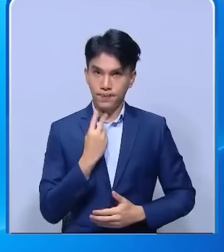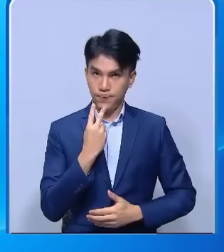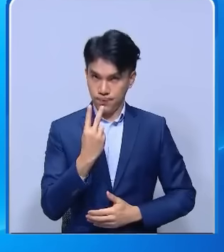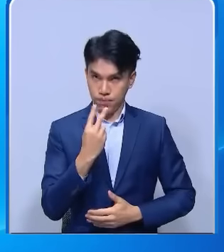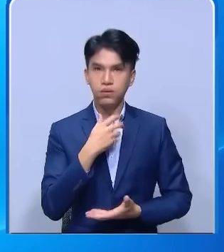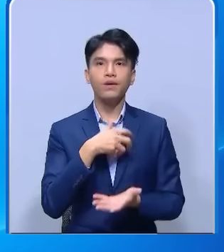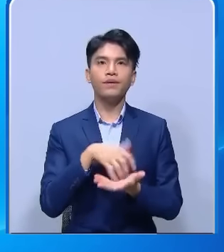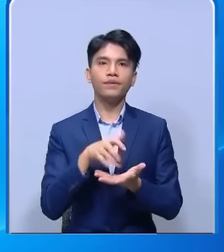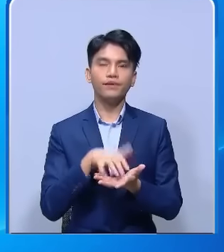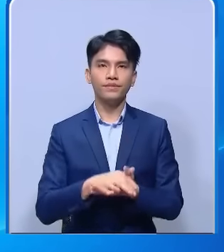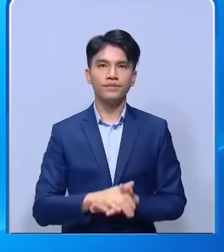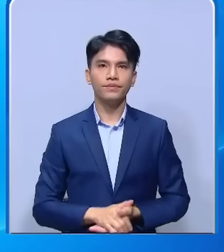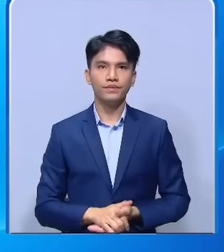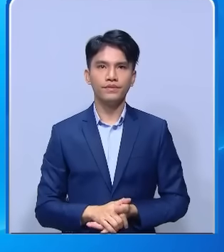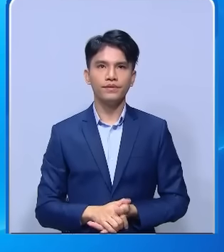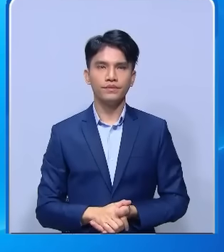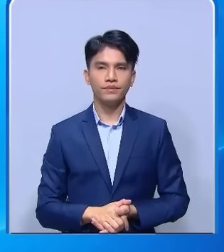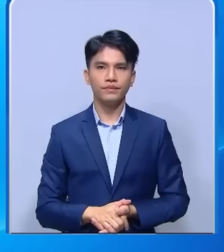อนกันค่ะ